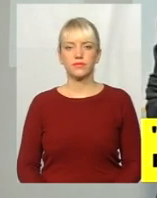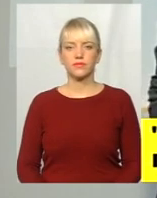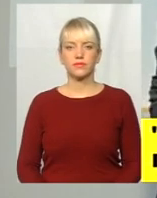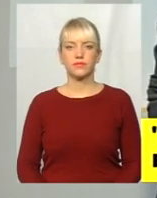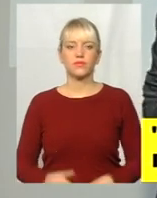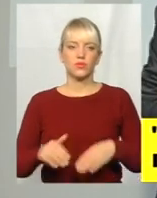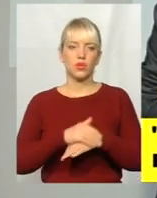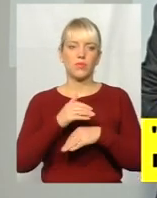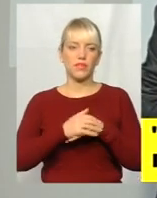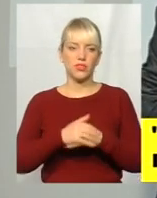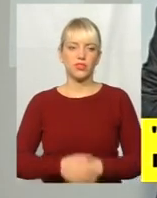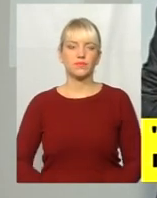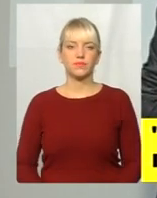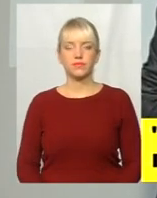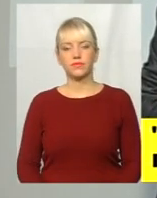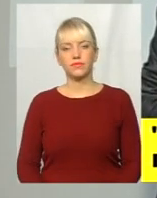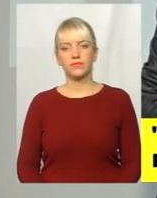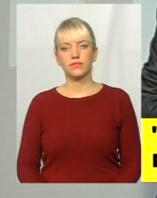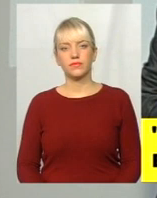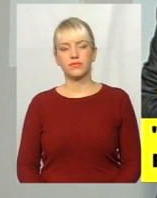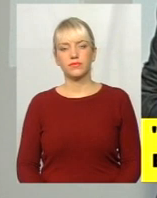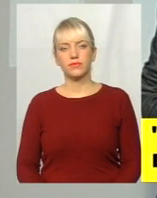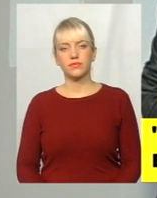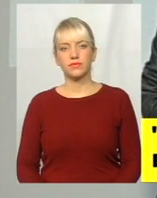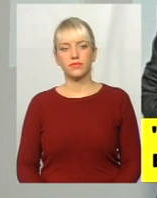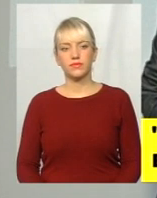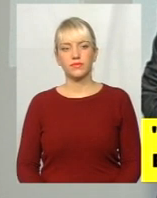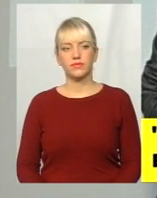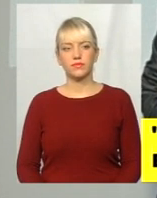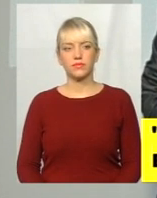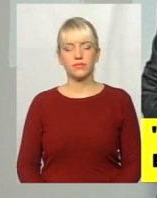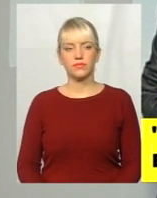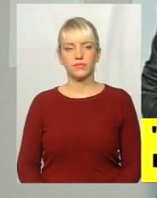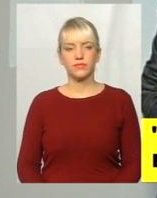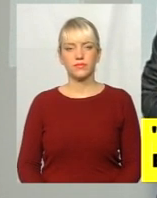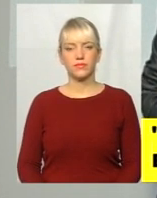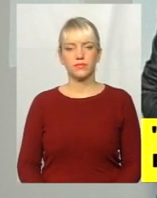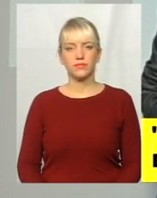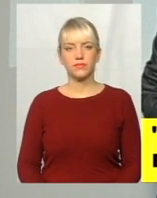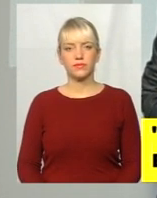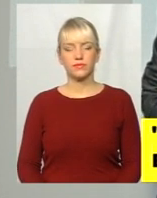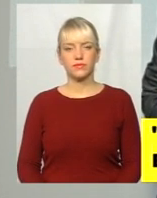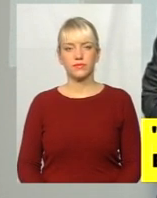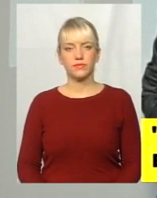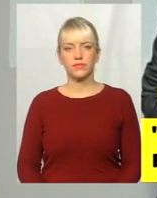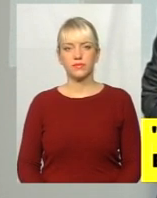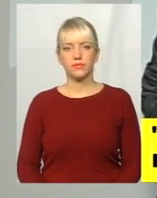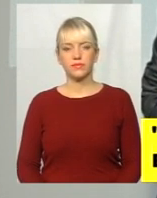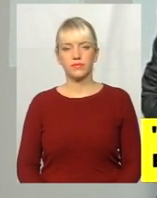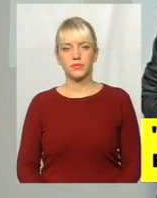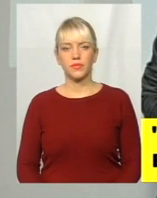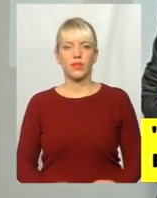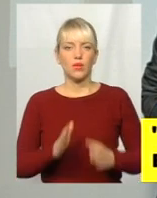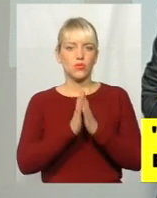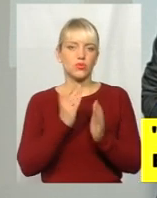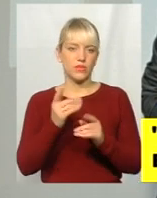вечір. Ми вас чуємо. Добрий вечір. Добрий вечір. Дуже, дуже коротко, дуже попрошу вас. Так, у мене